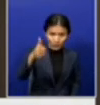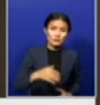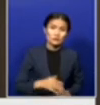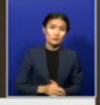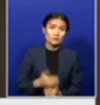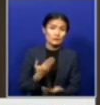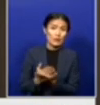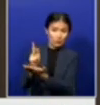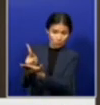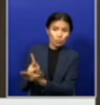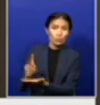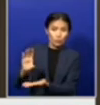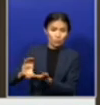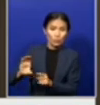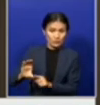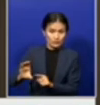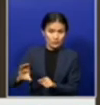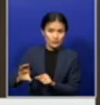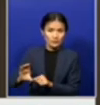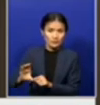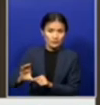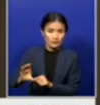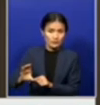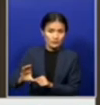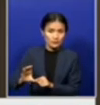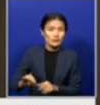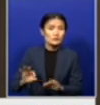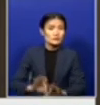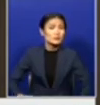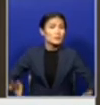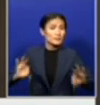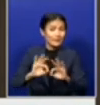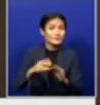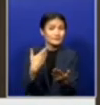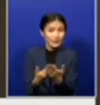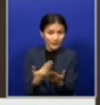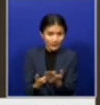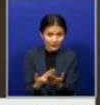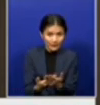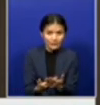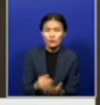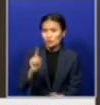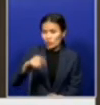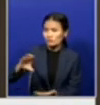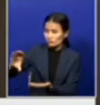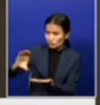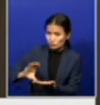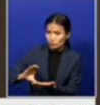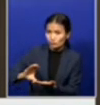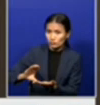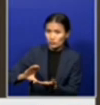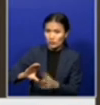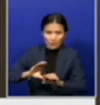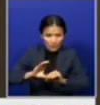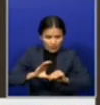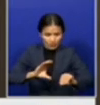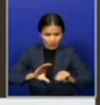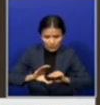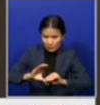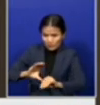นั้นเม็ดเงินจึงจำเป็นต้องถูกนำไปใช้ด้วยความที่มีความรับผิดช